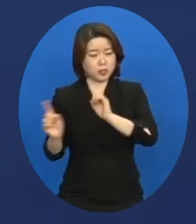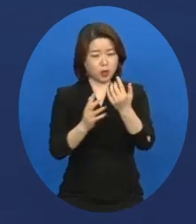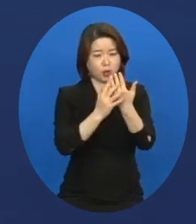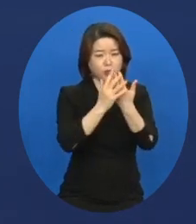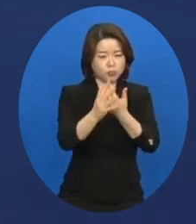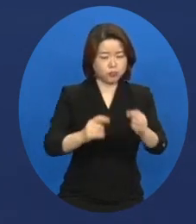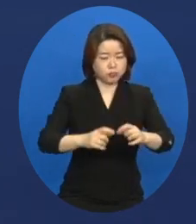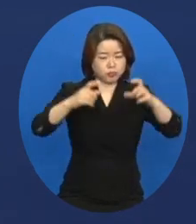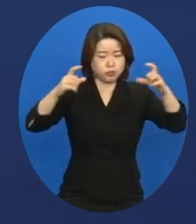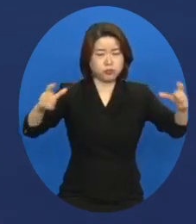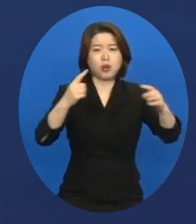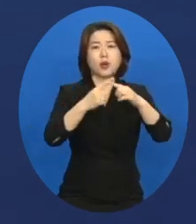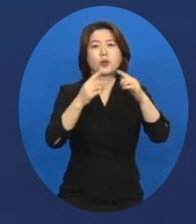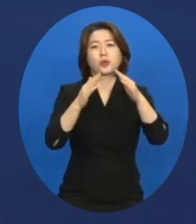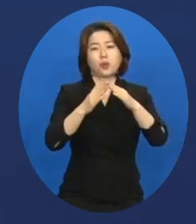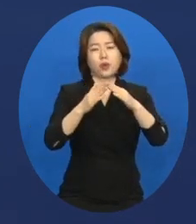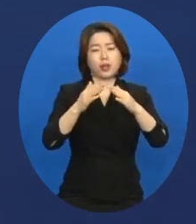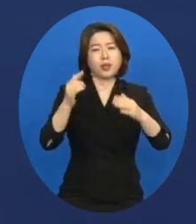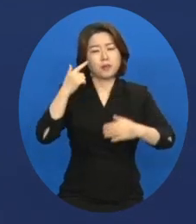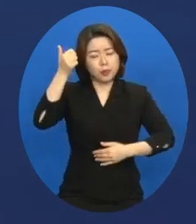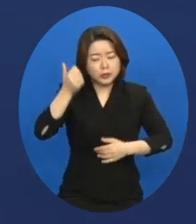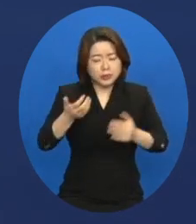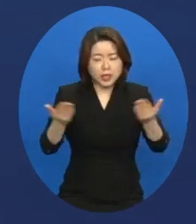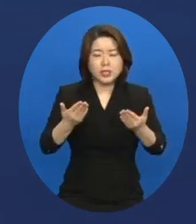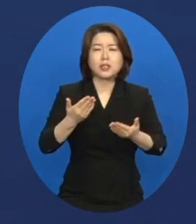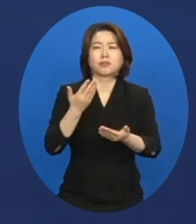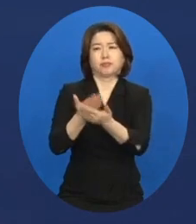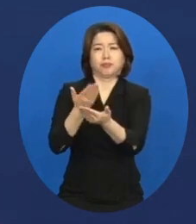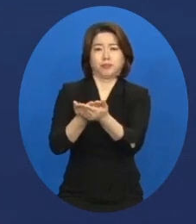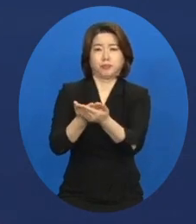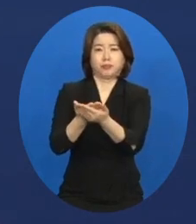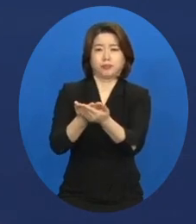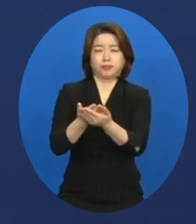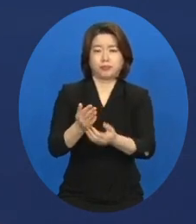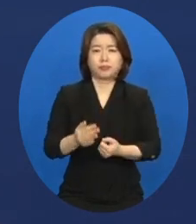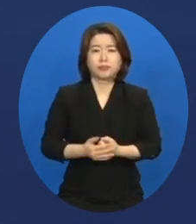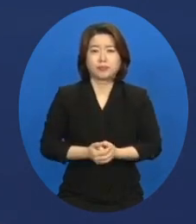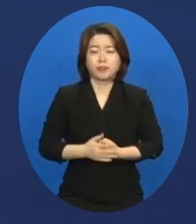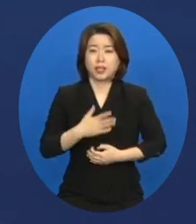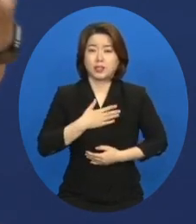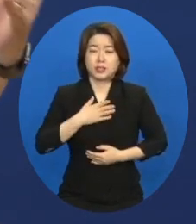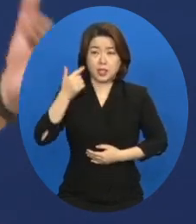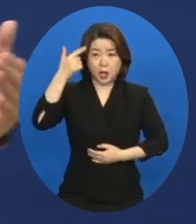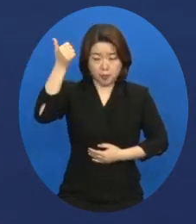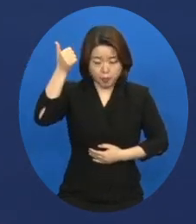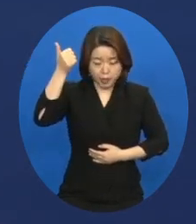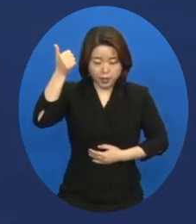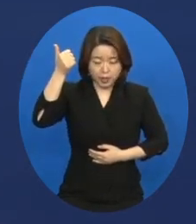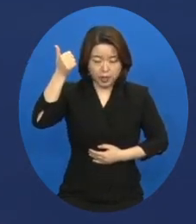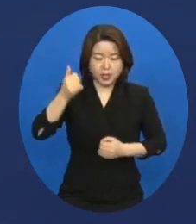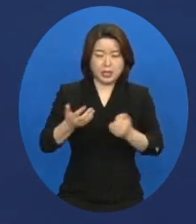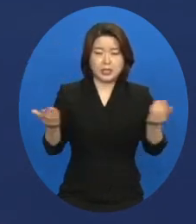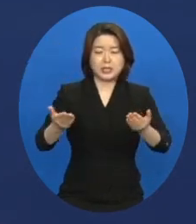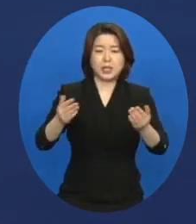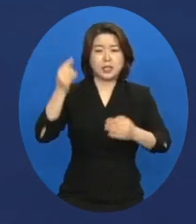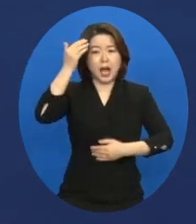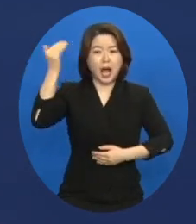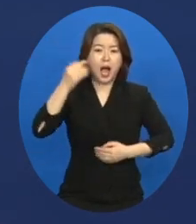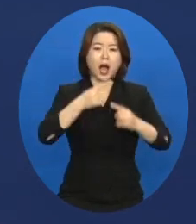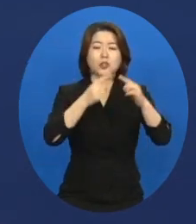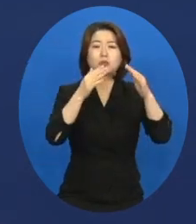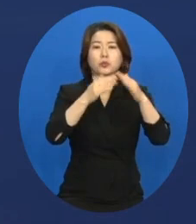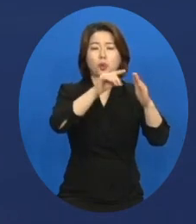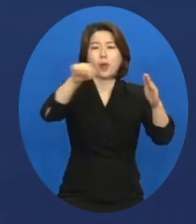일어나는 교회에서 그렇게 목회할 수 있게 해주십시오. 제가 목회하는 한국 교회 안에 이런 부흥이